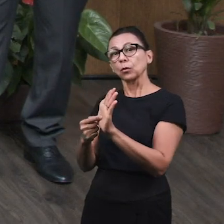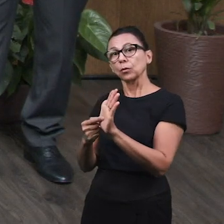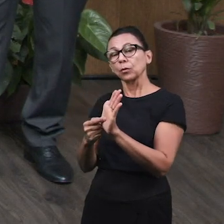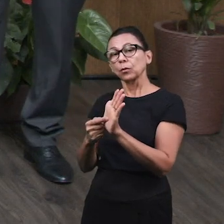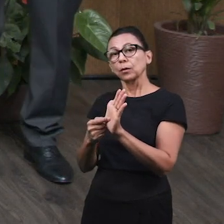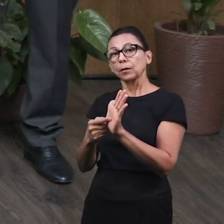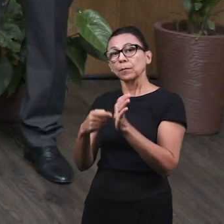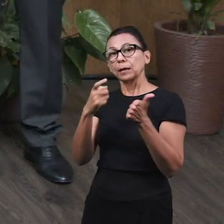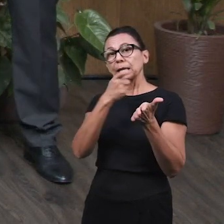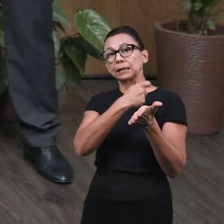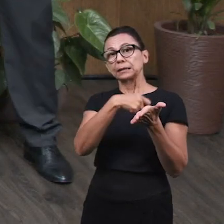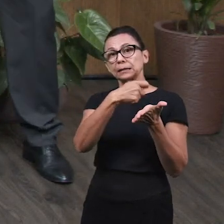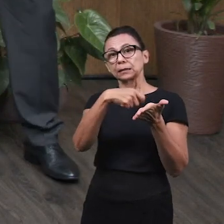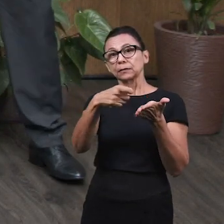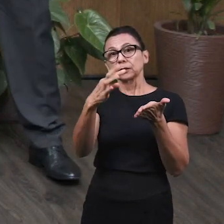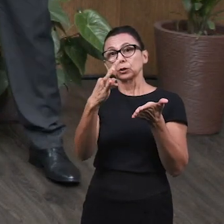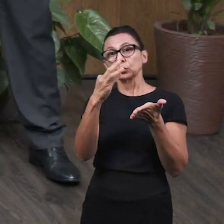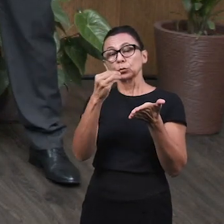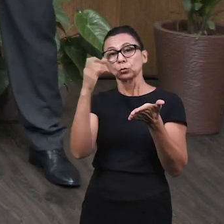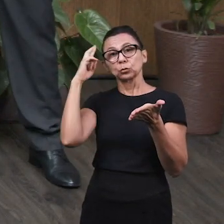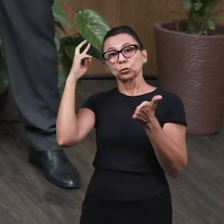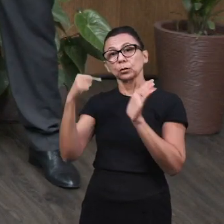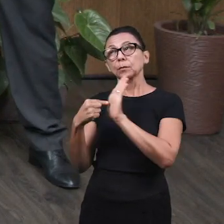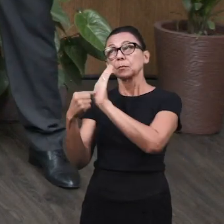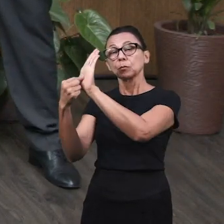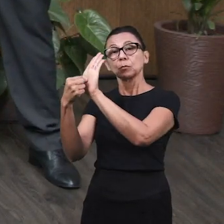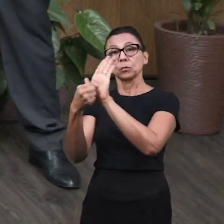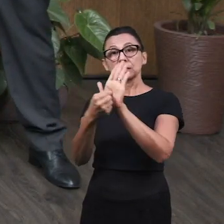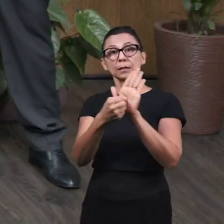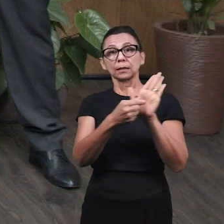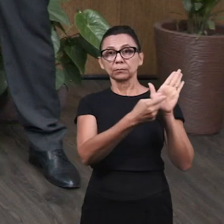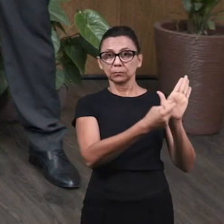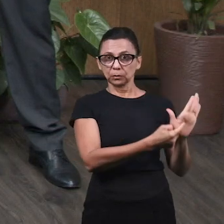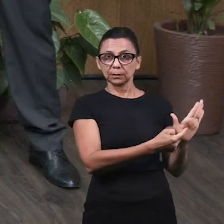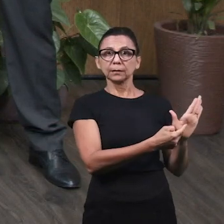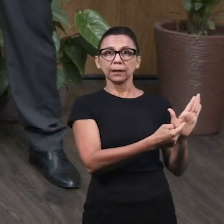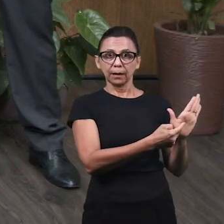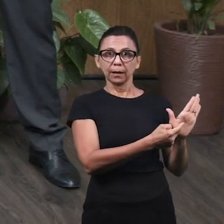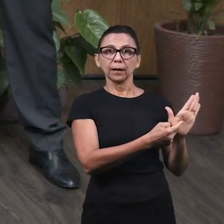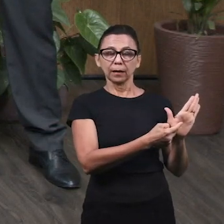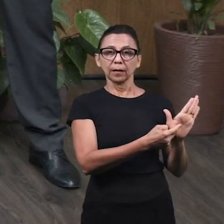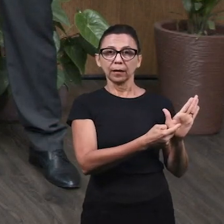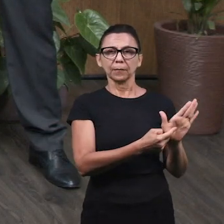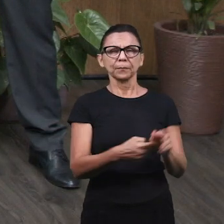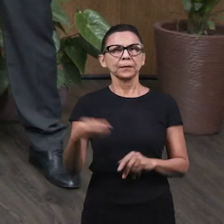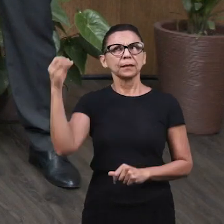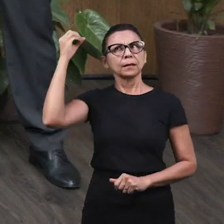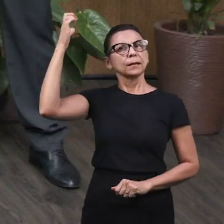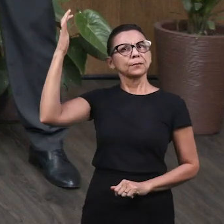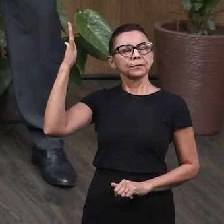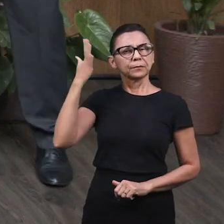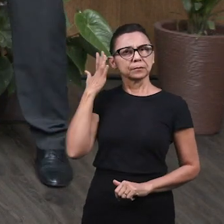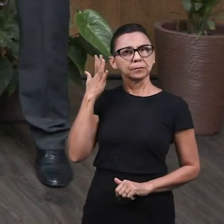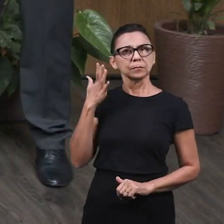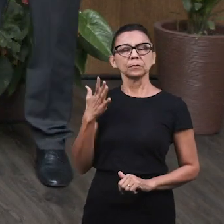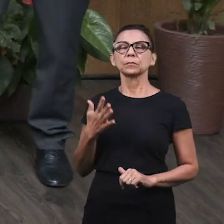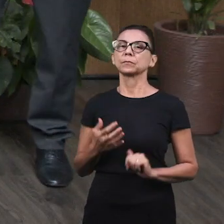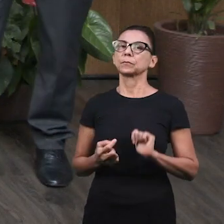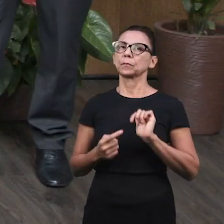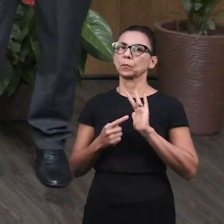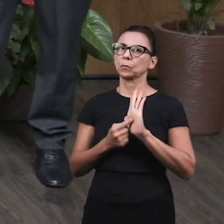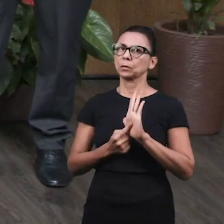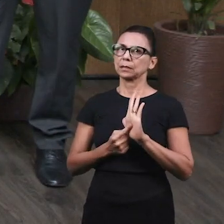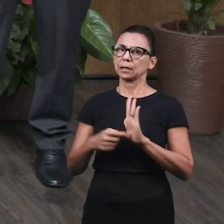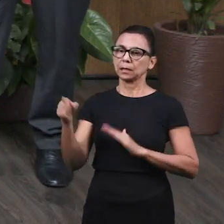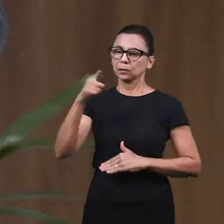La voix lui dit d'écrire dans un livre tout ce qui était révélé. Et le Seigneur Jésus a dit que la révélation serait pour montrer à